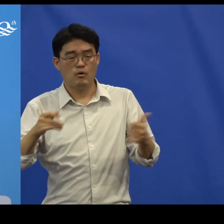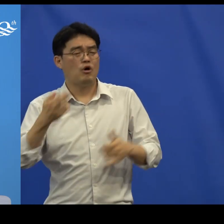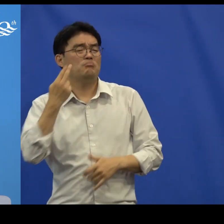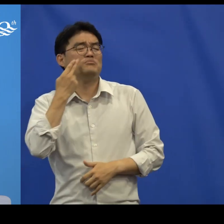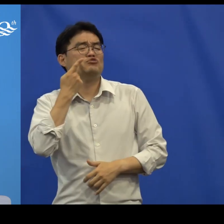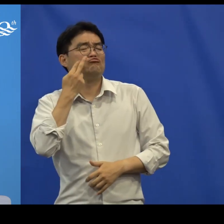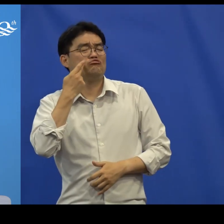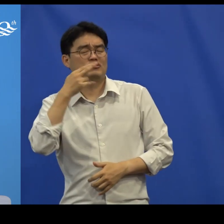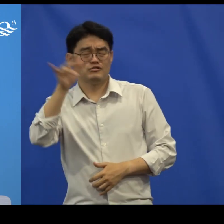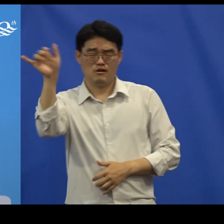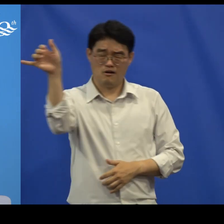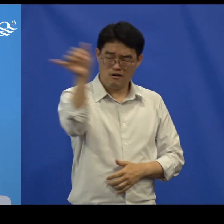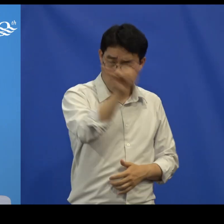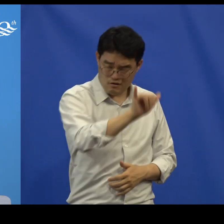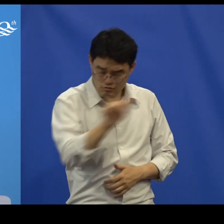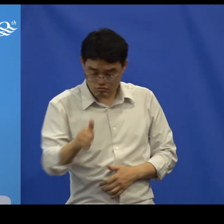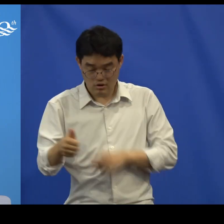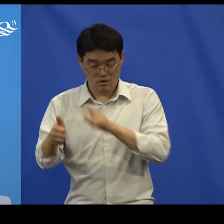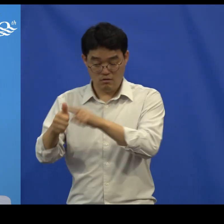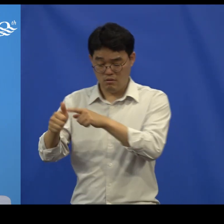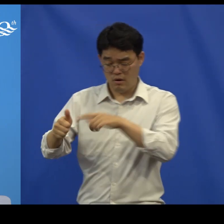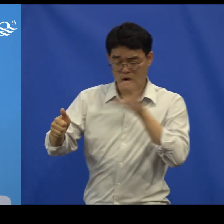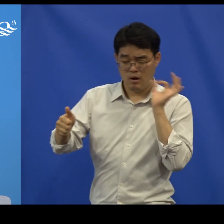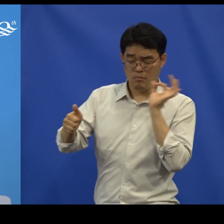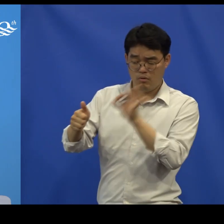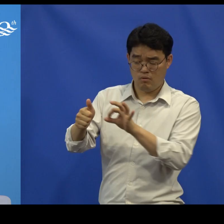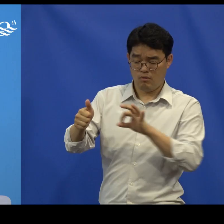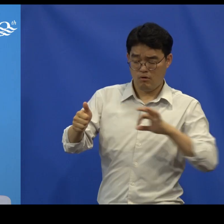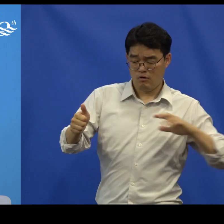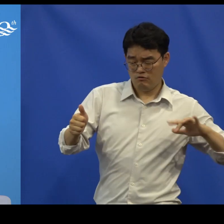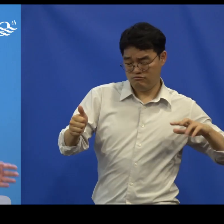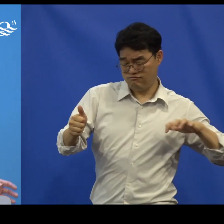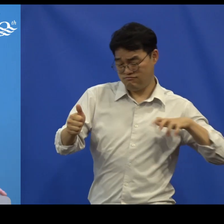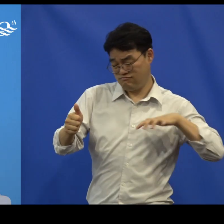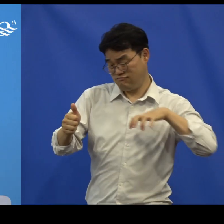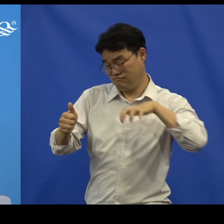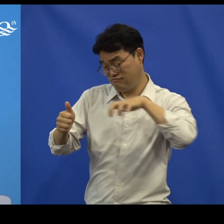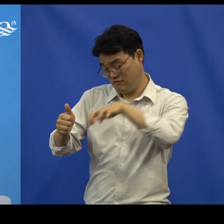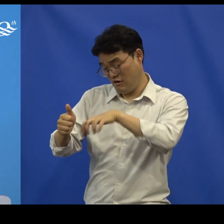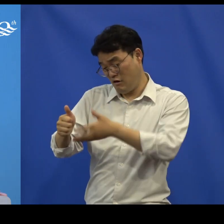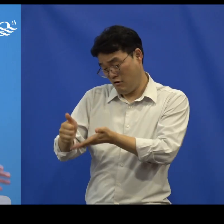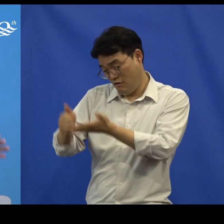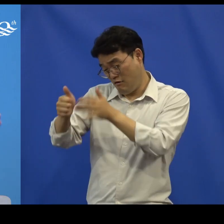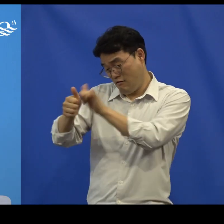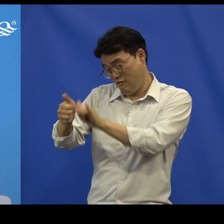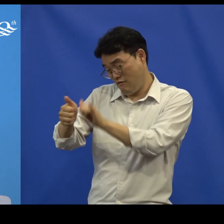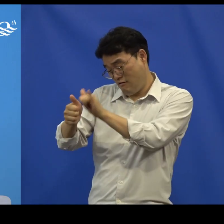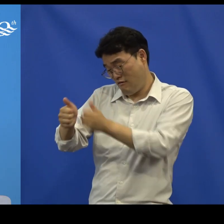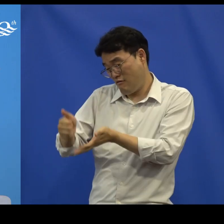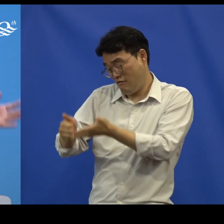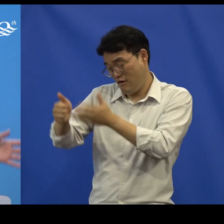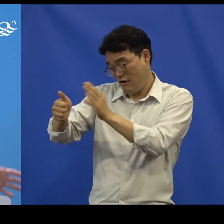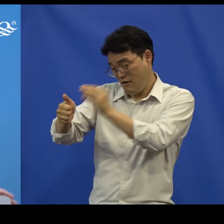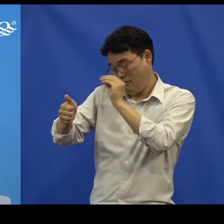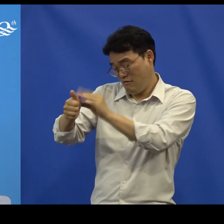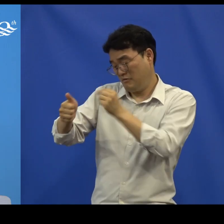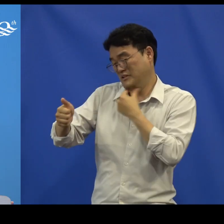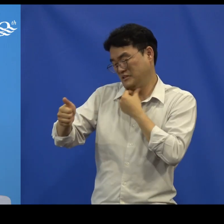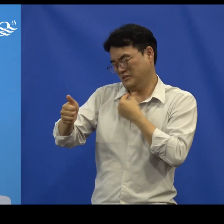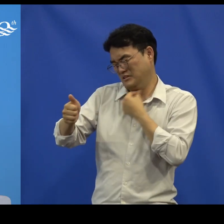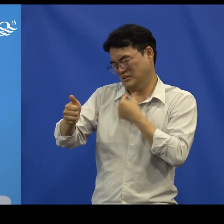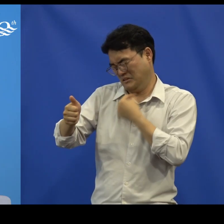그걸 따라하는 소위 말하면 갈보리 채플이 수천 개가 있어요. 미국의 국내외에.